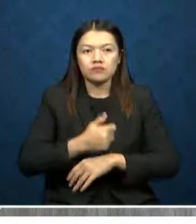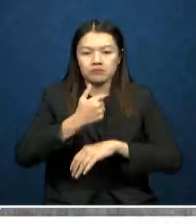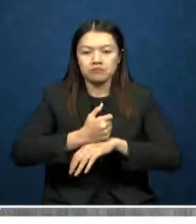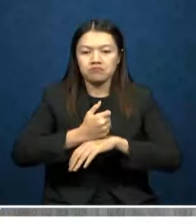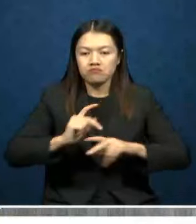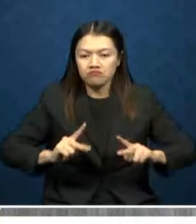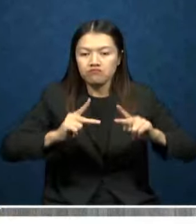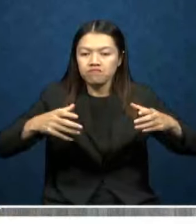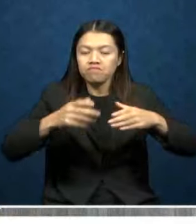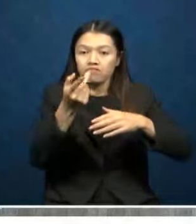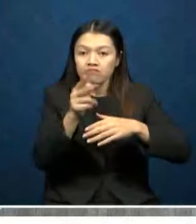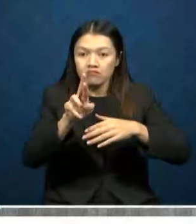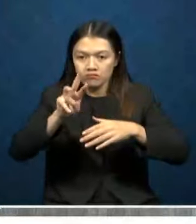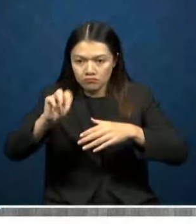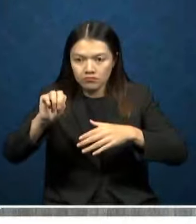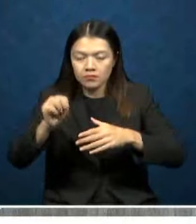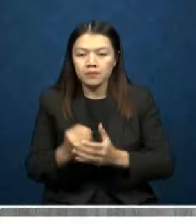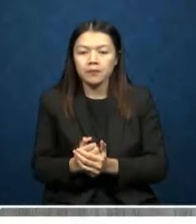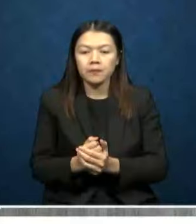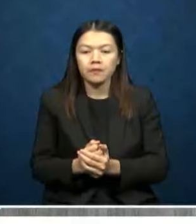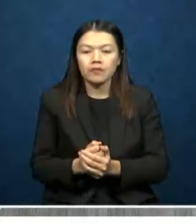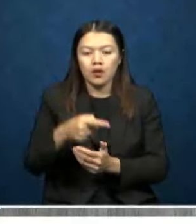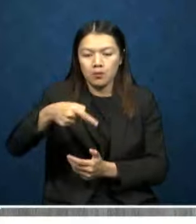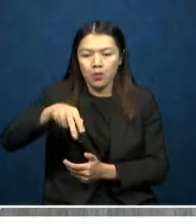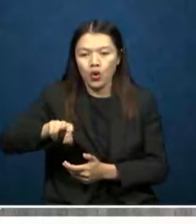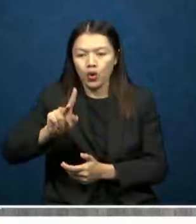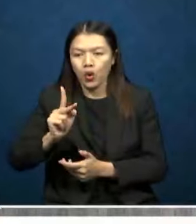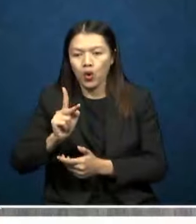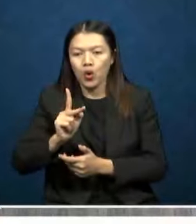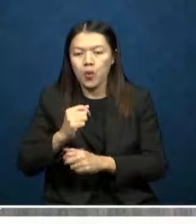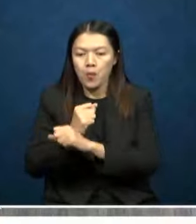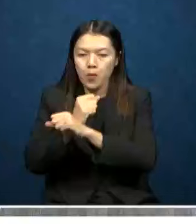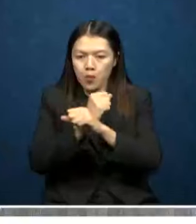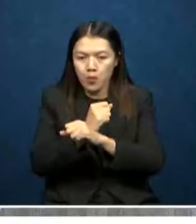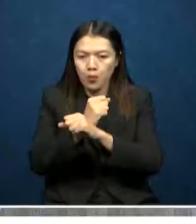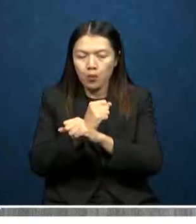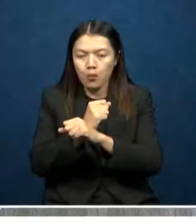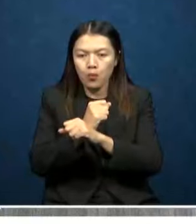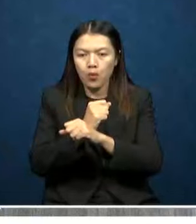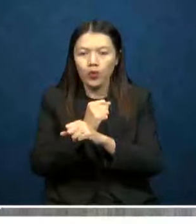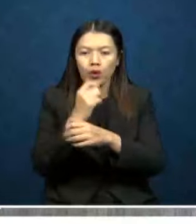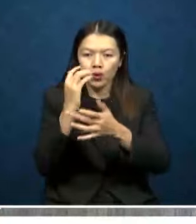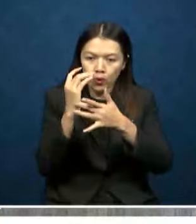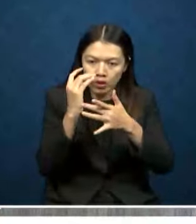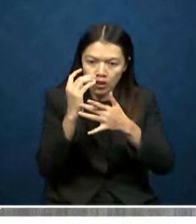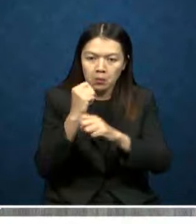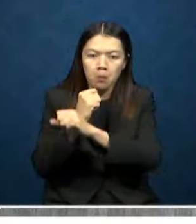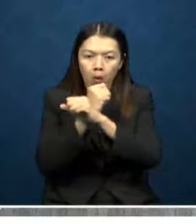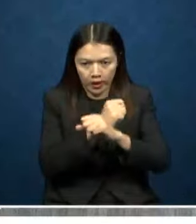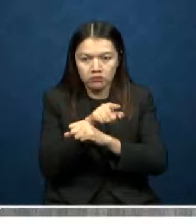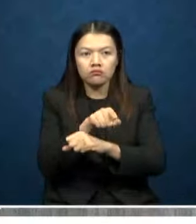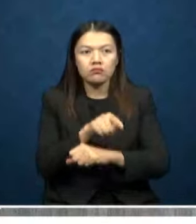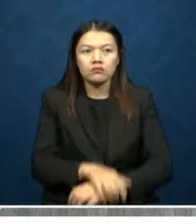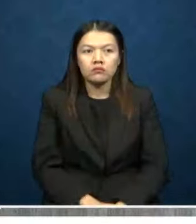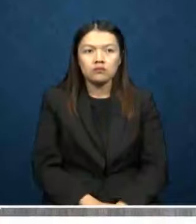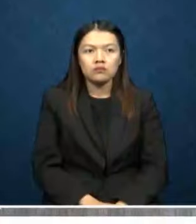รัฐมนตรีในเรื่องของพระราชกำหนดว่าด้วยการป้องกันและปราบปรามอาชกรรมทางเทคโนโลยี